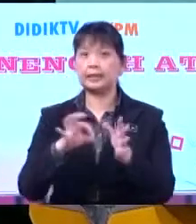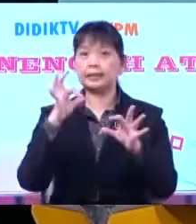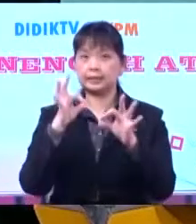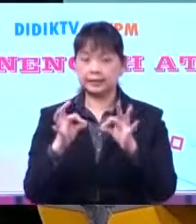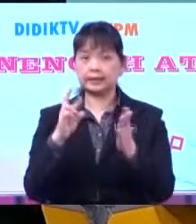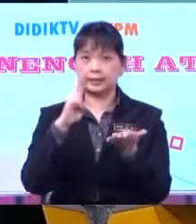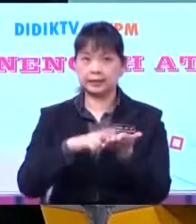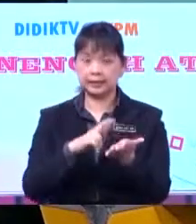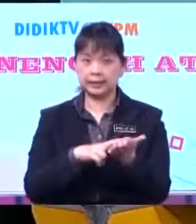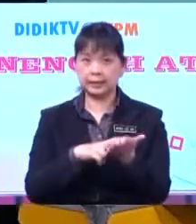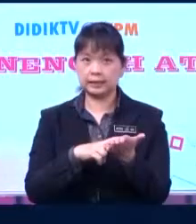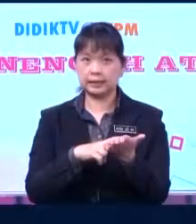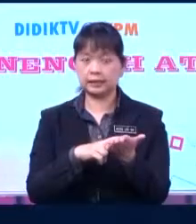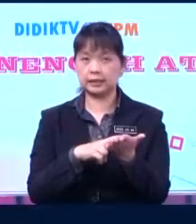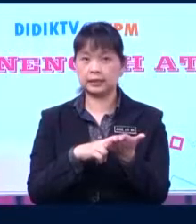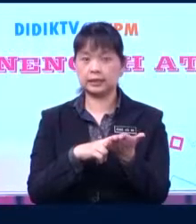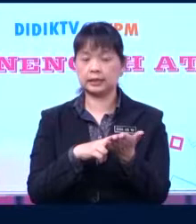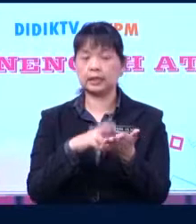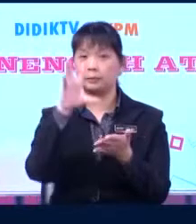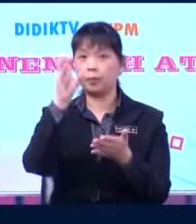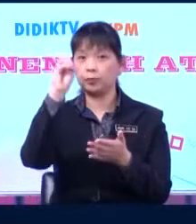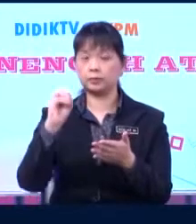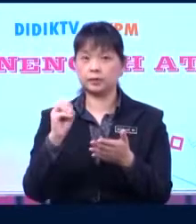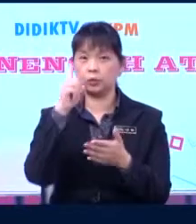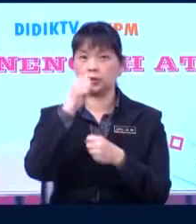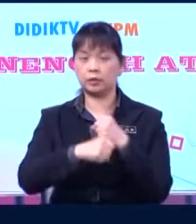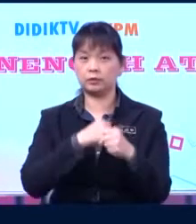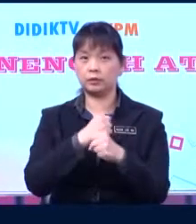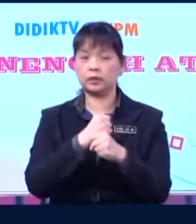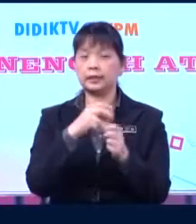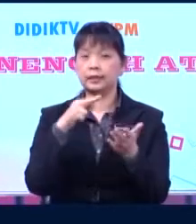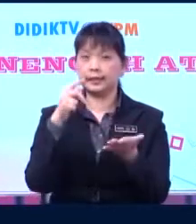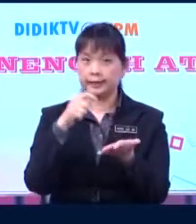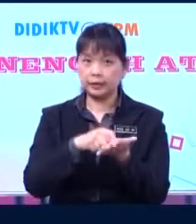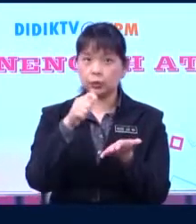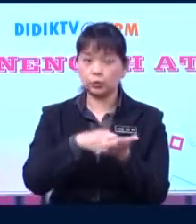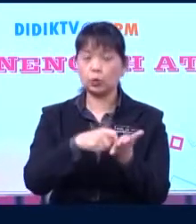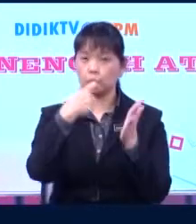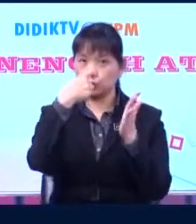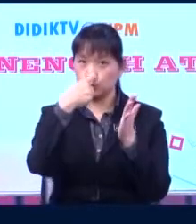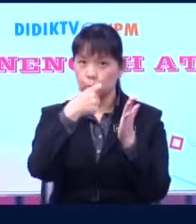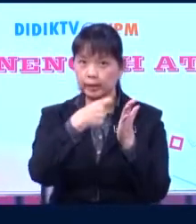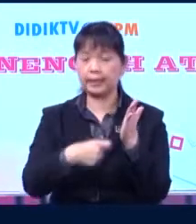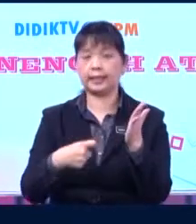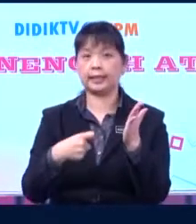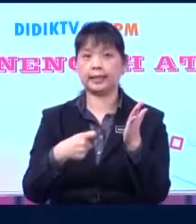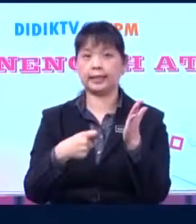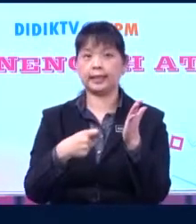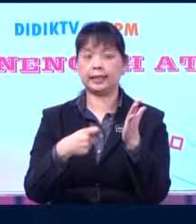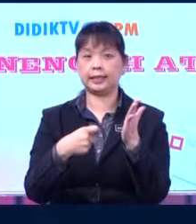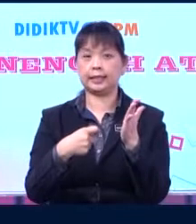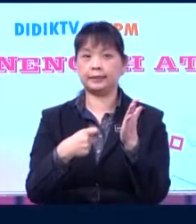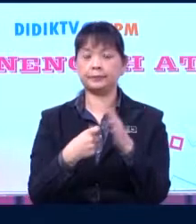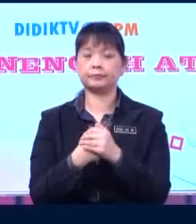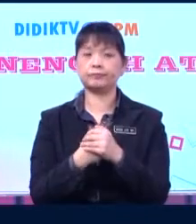cukup banyak demokratis tahun hitung nilai tahunan berzodiak dikenakan oke di sini ada satu keadaan yang sangat penting yaitu